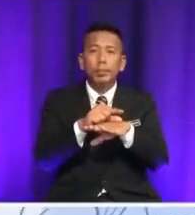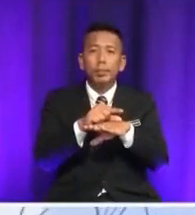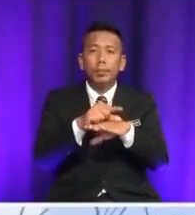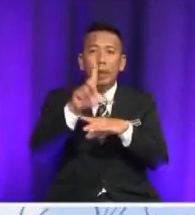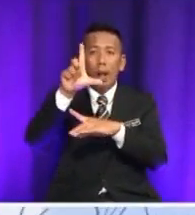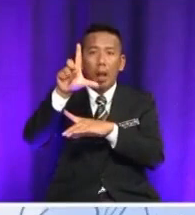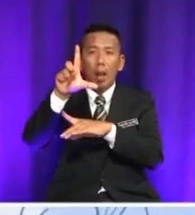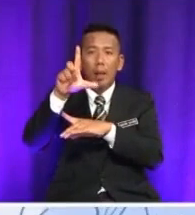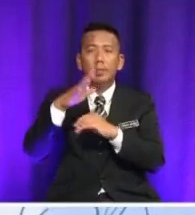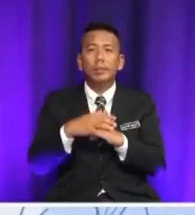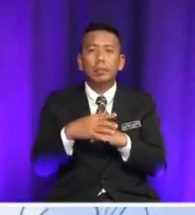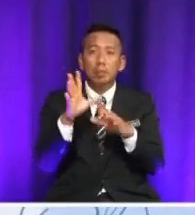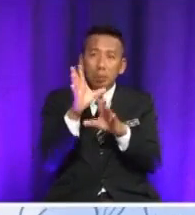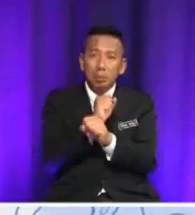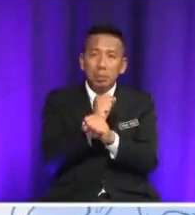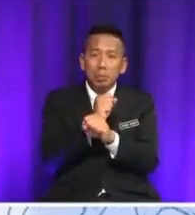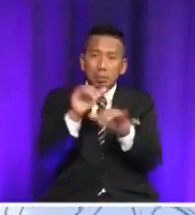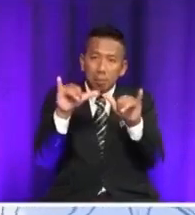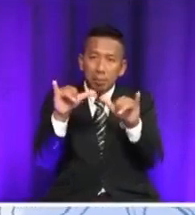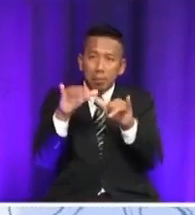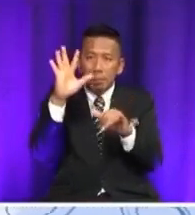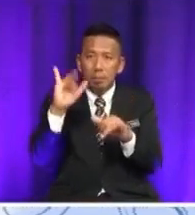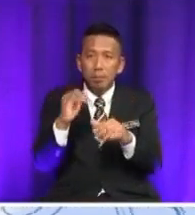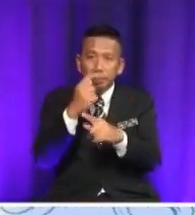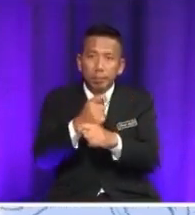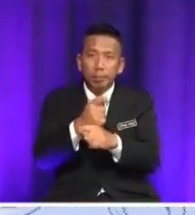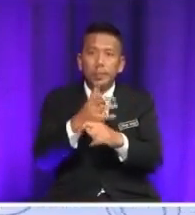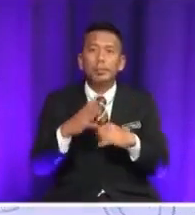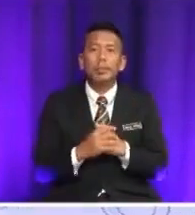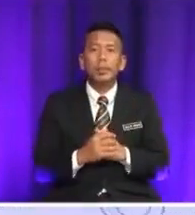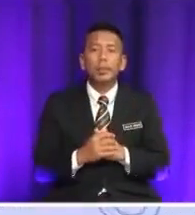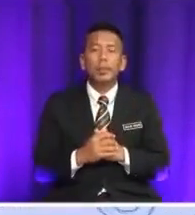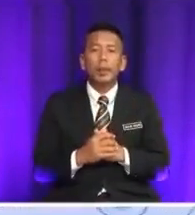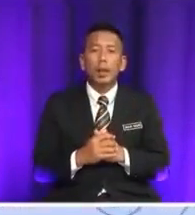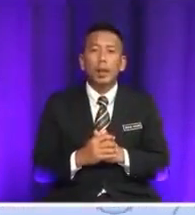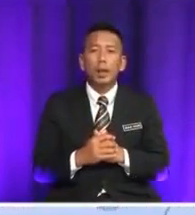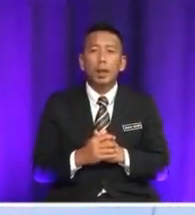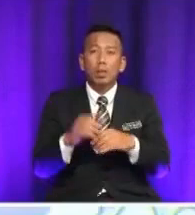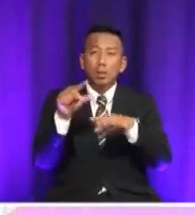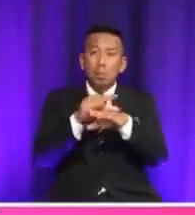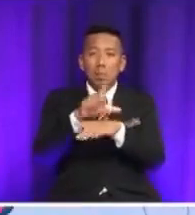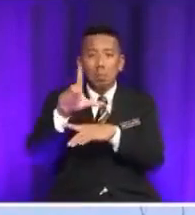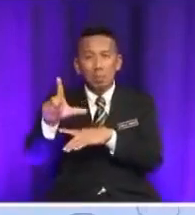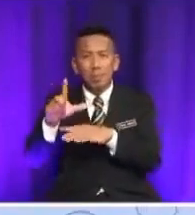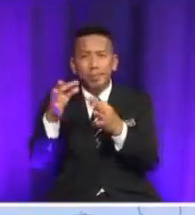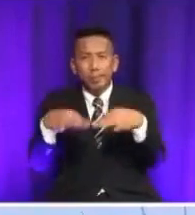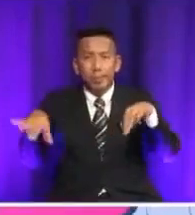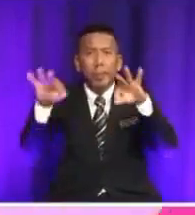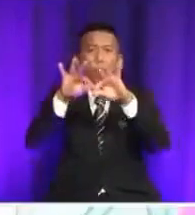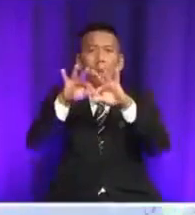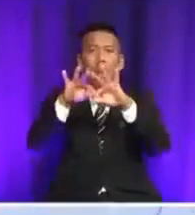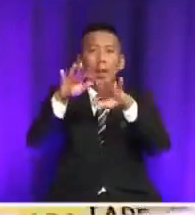jadi kita dapat ukuran yang tepat lah penggunaan siku ini penting ya